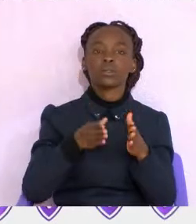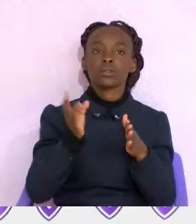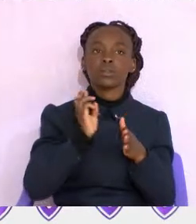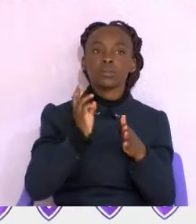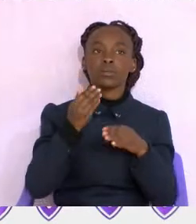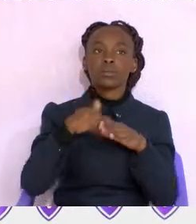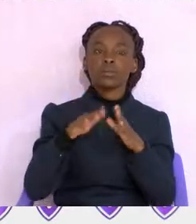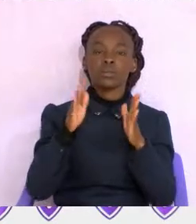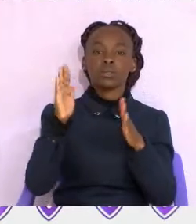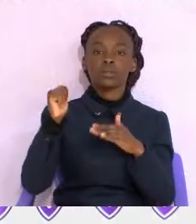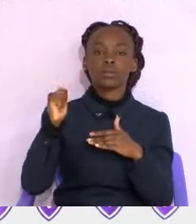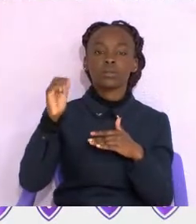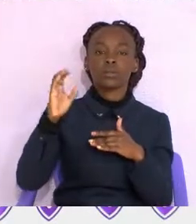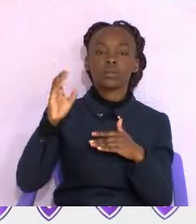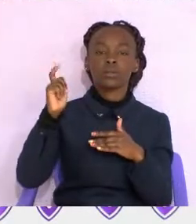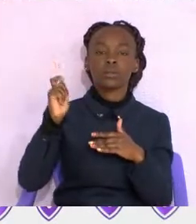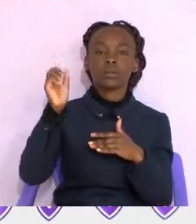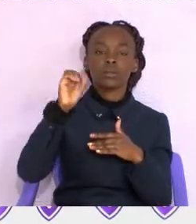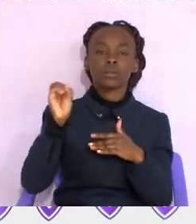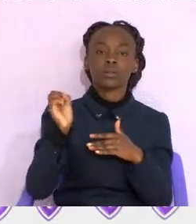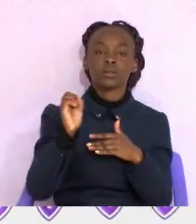kwa kitabu cha Acts Matendo ya Mitume